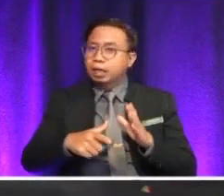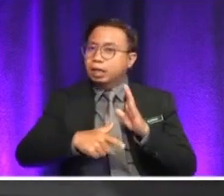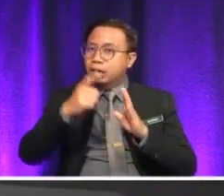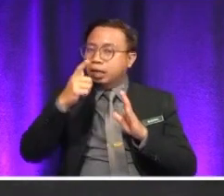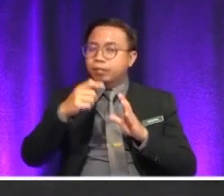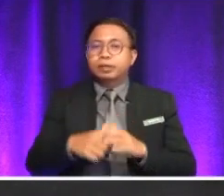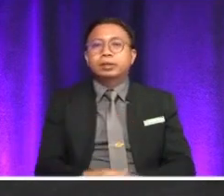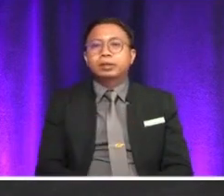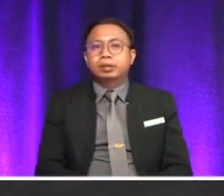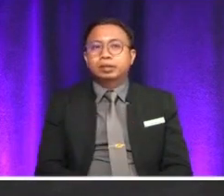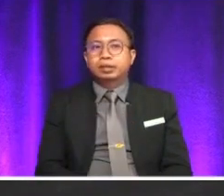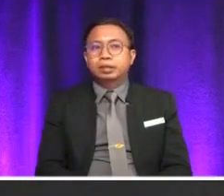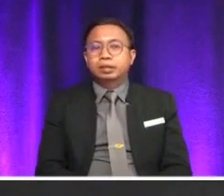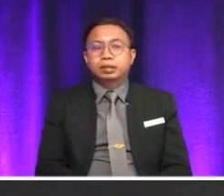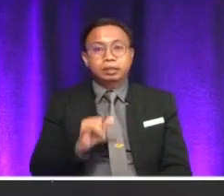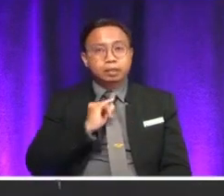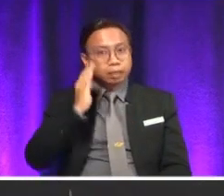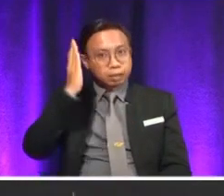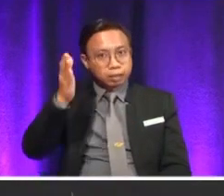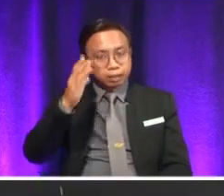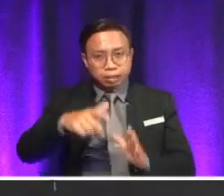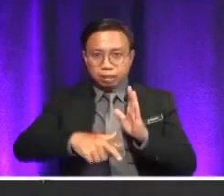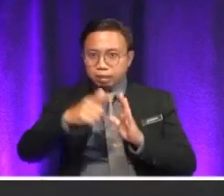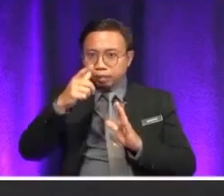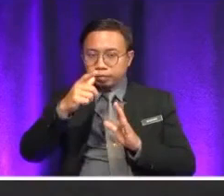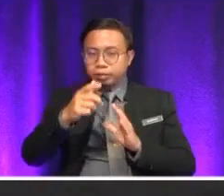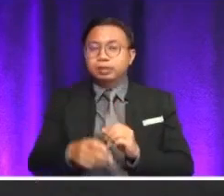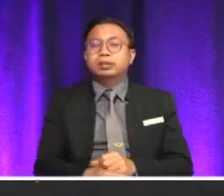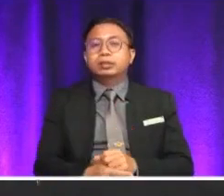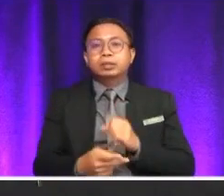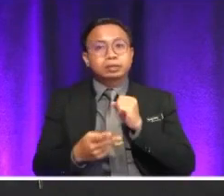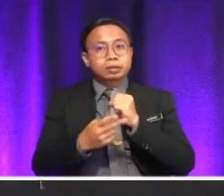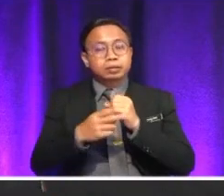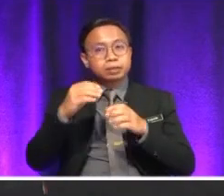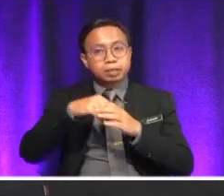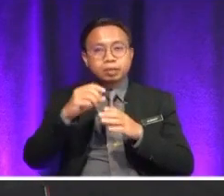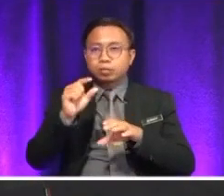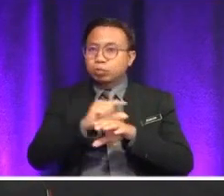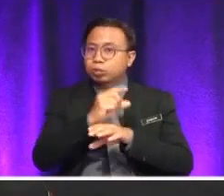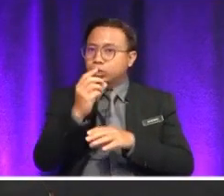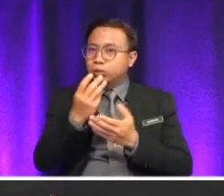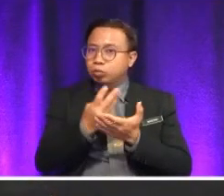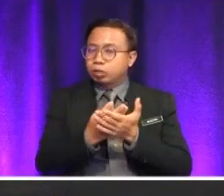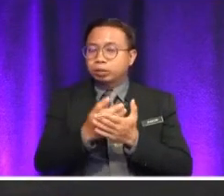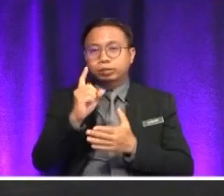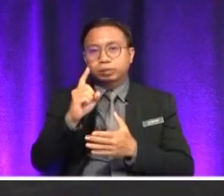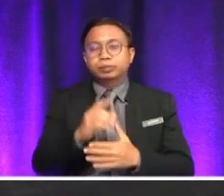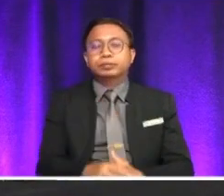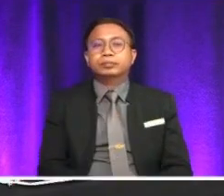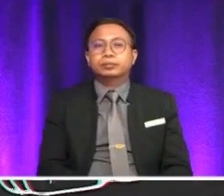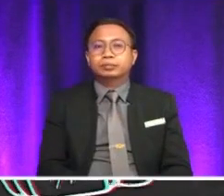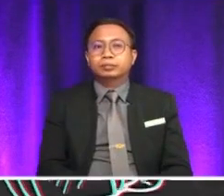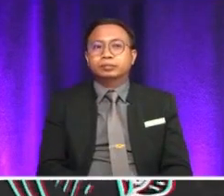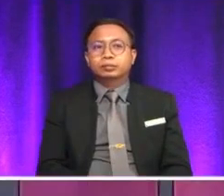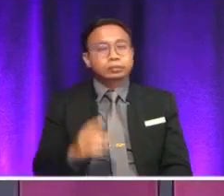lebih saya akan lebih berjimat dalam penggunaan wang untuk memberi cert.